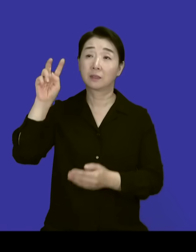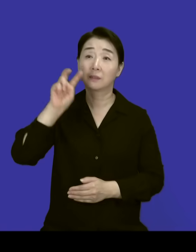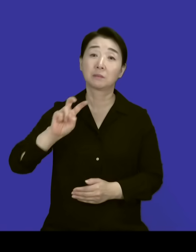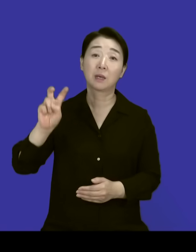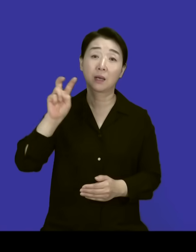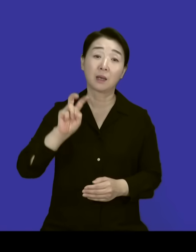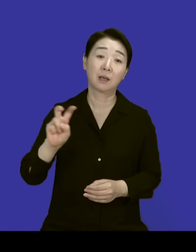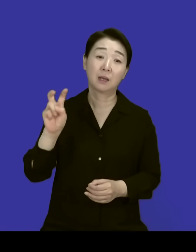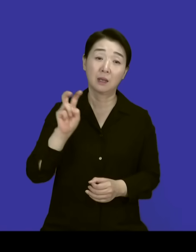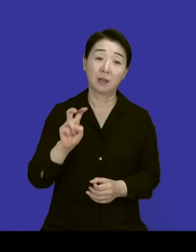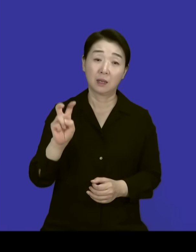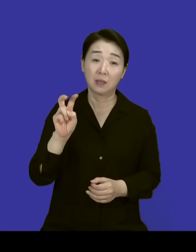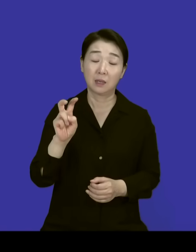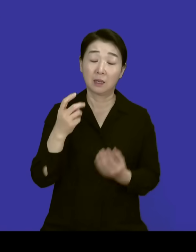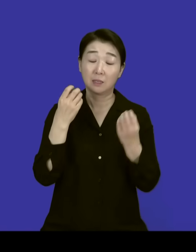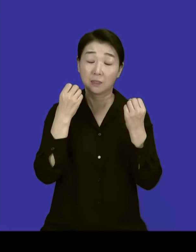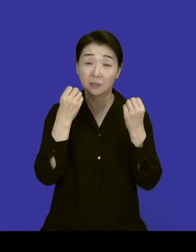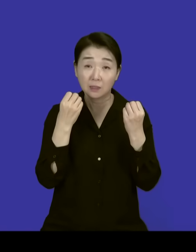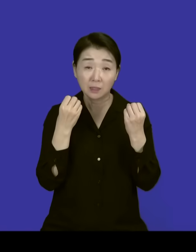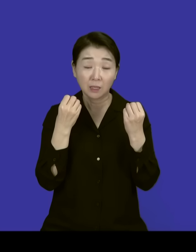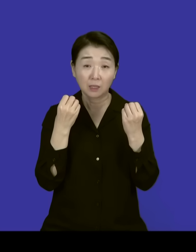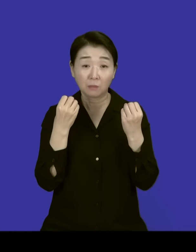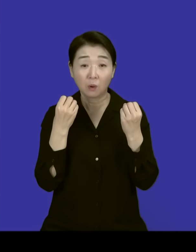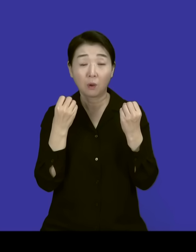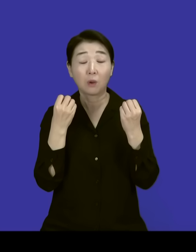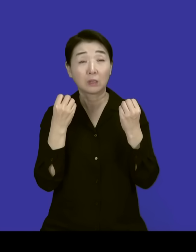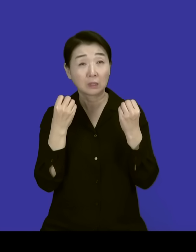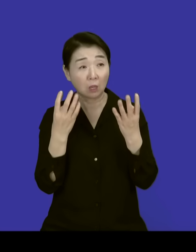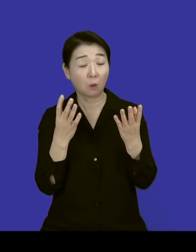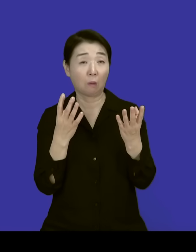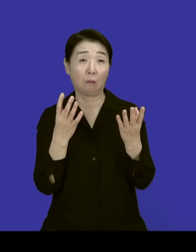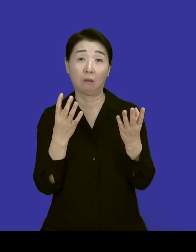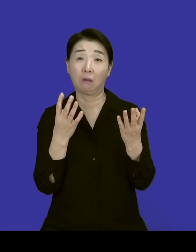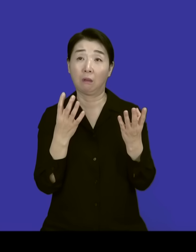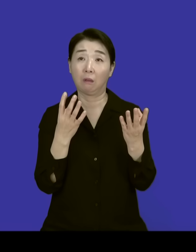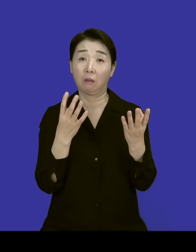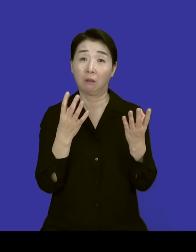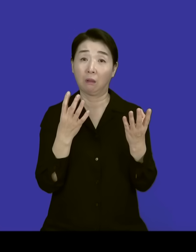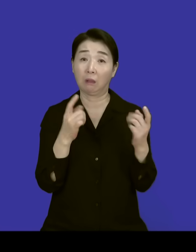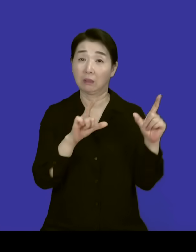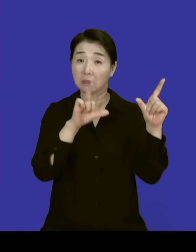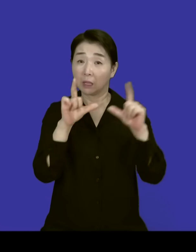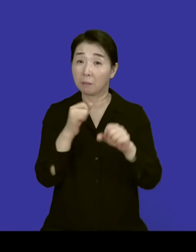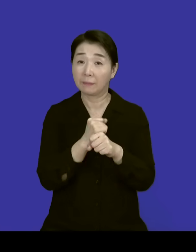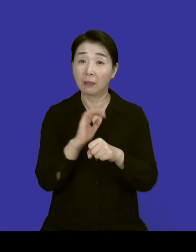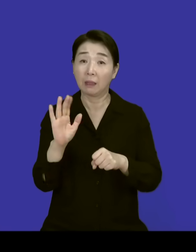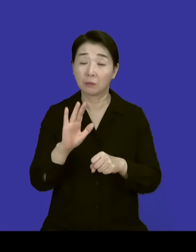음악을 이제 새로운 보금자리를 만들었다 이게 아니고 네.